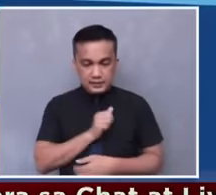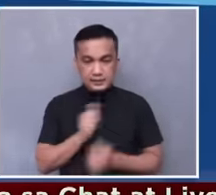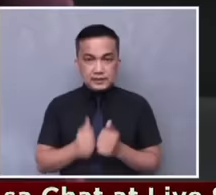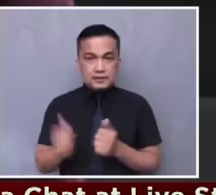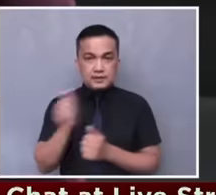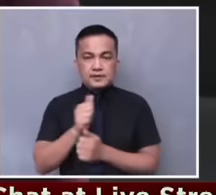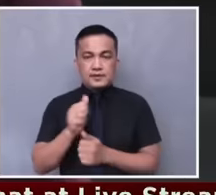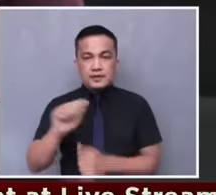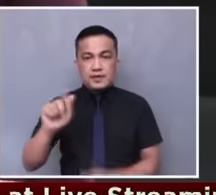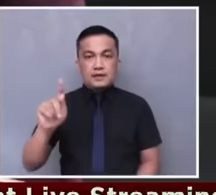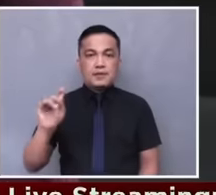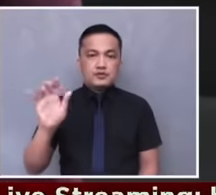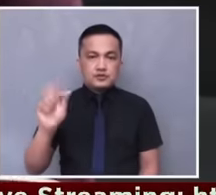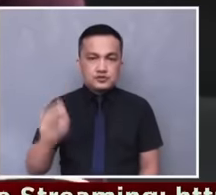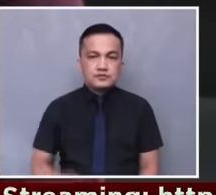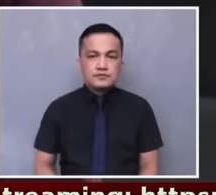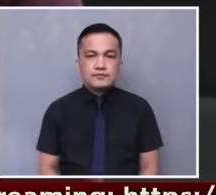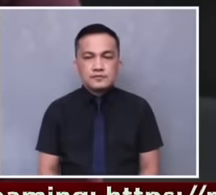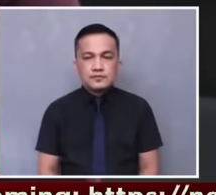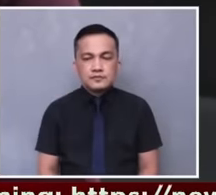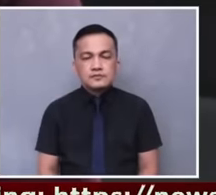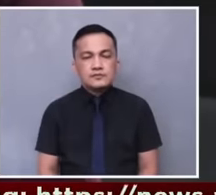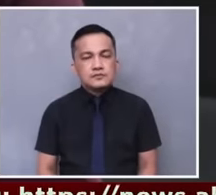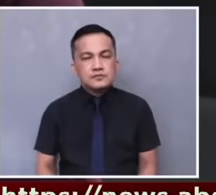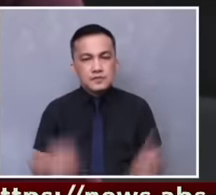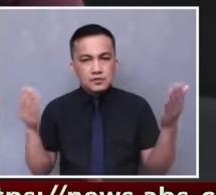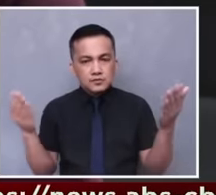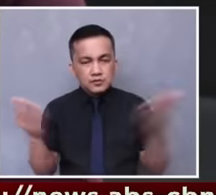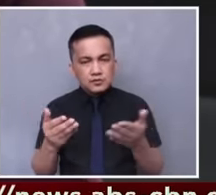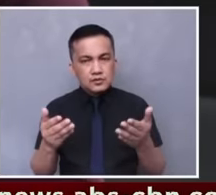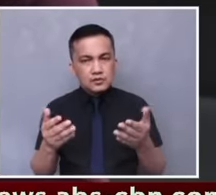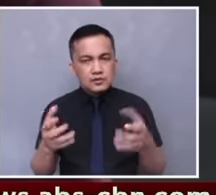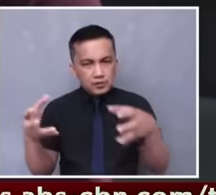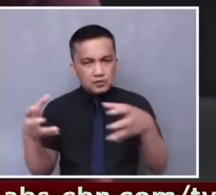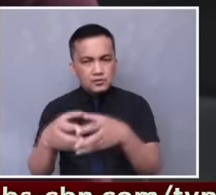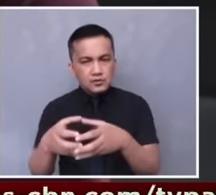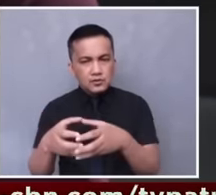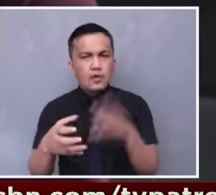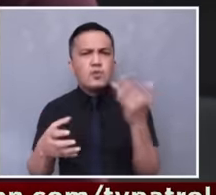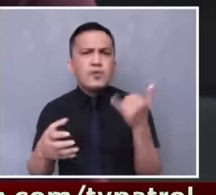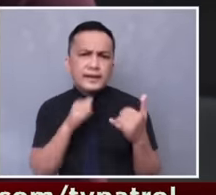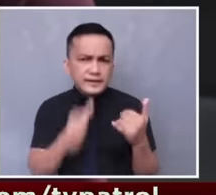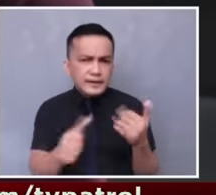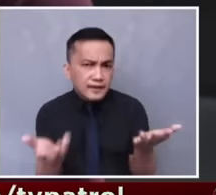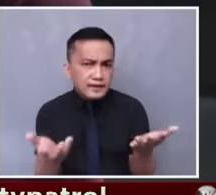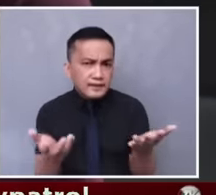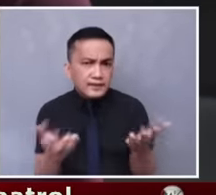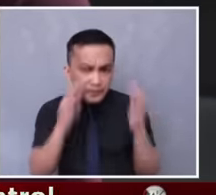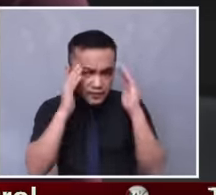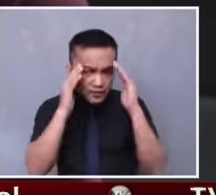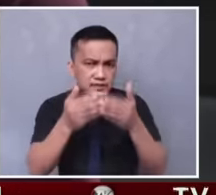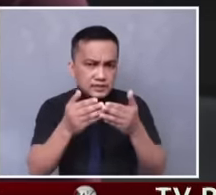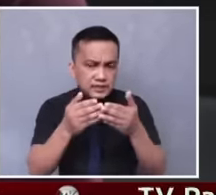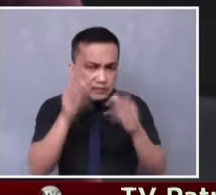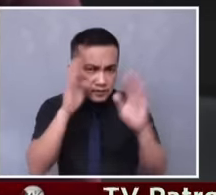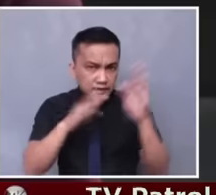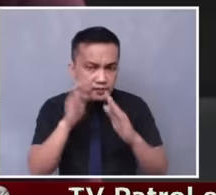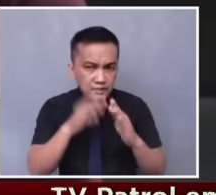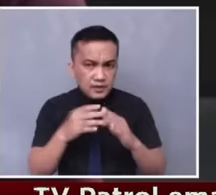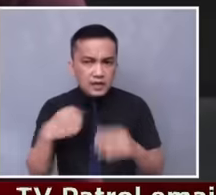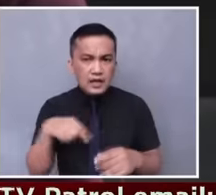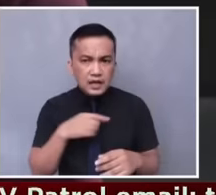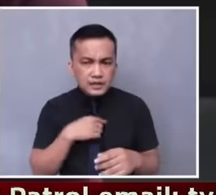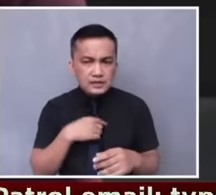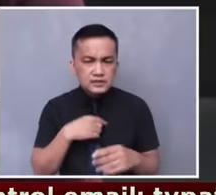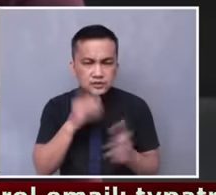Abalos. Nag-introduce ang grupo na why not just concentrate on the problem. And our data